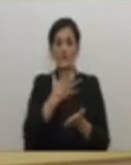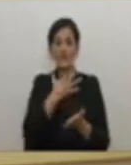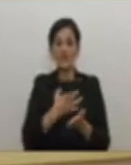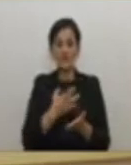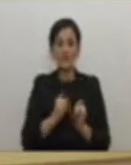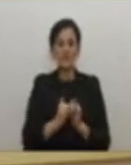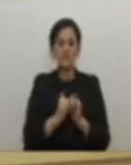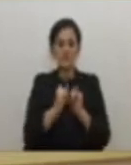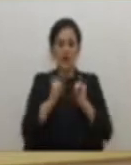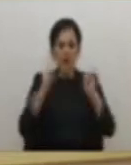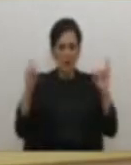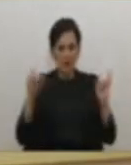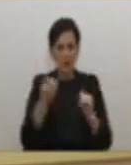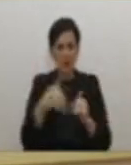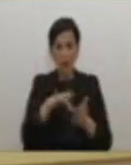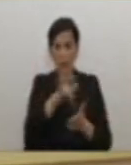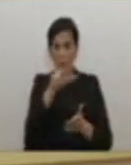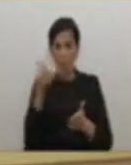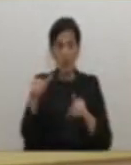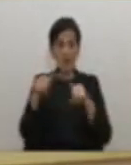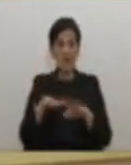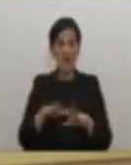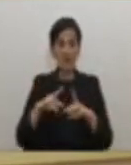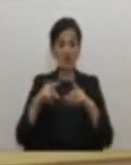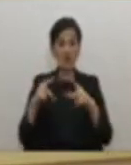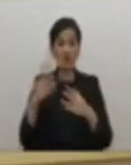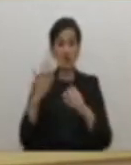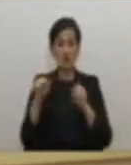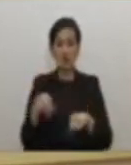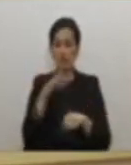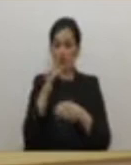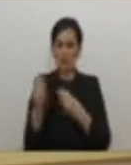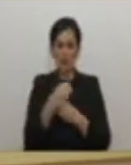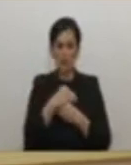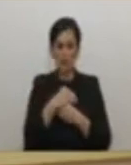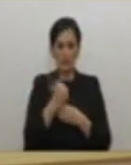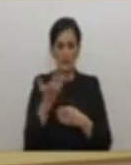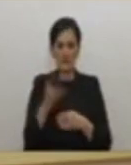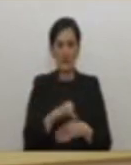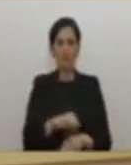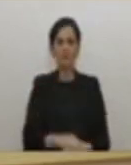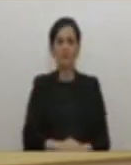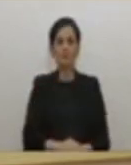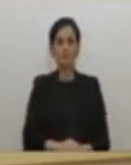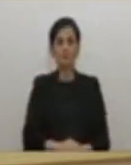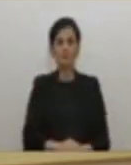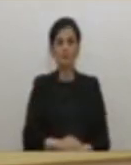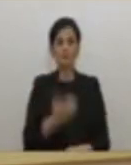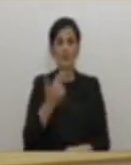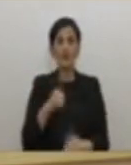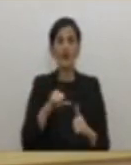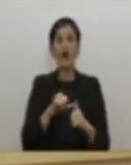მეტად გაღრმავებაზე და მოქალაქეების გაწყვეტლების შეცვლაზე, თუ შეიძლება რომ დამიმატოთ რამდენიმე წამი. Და